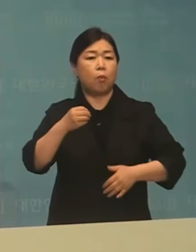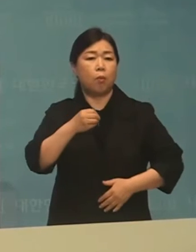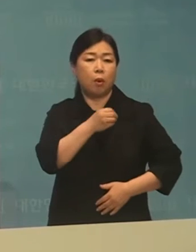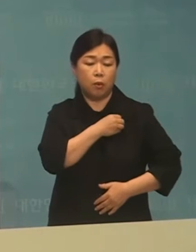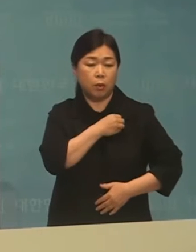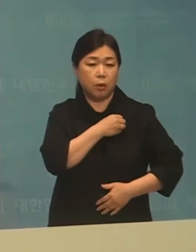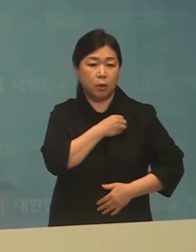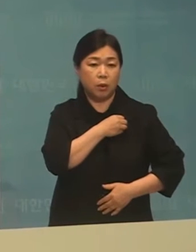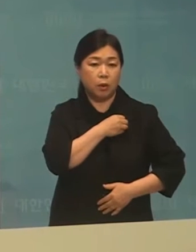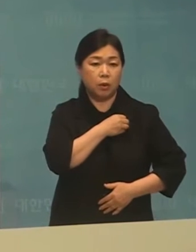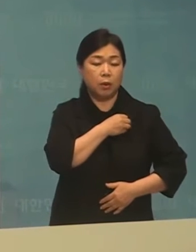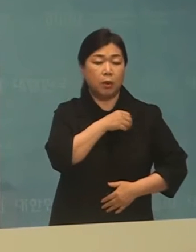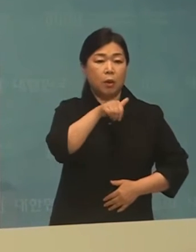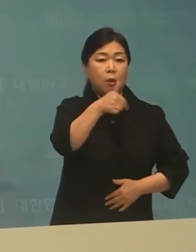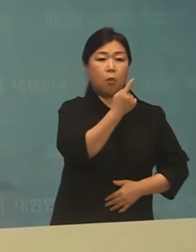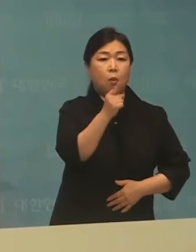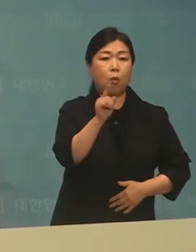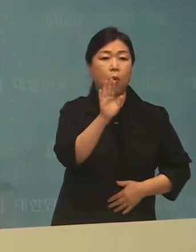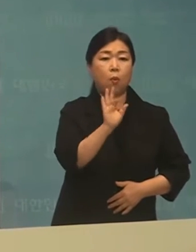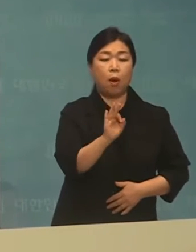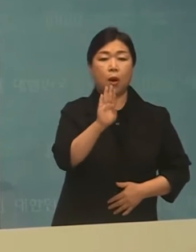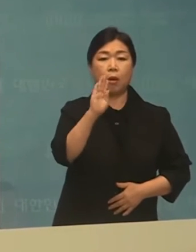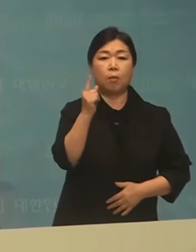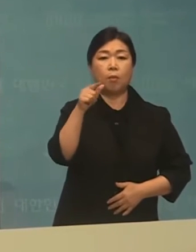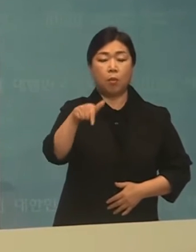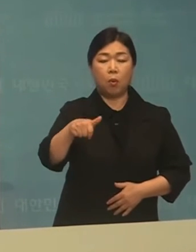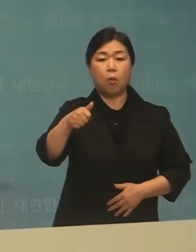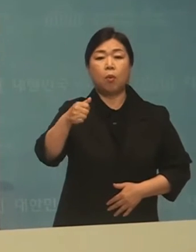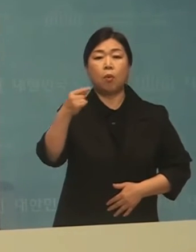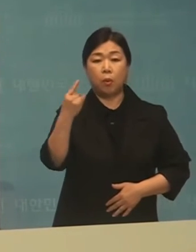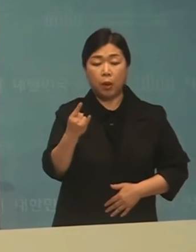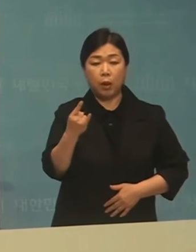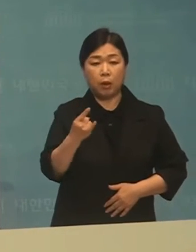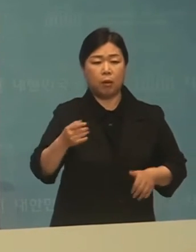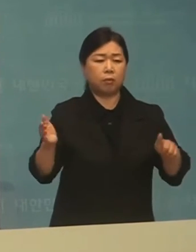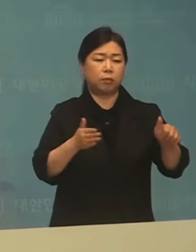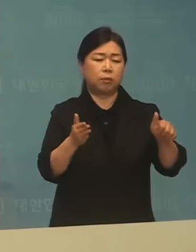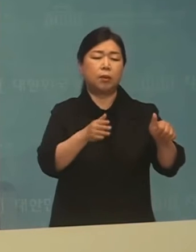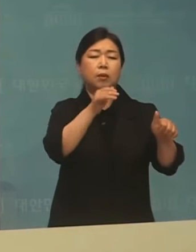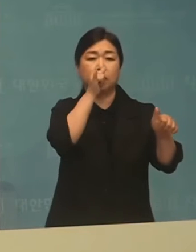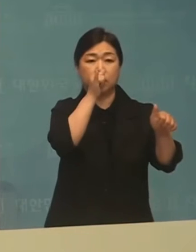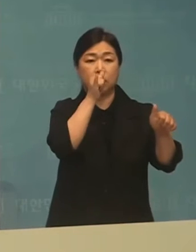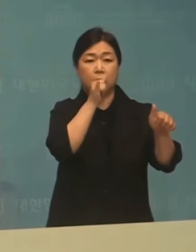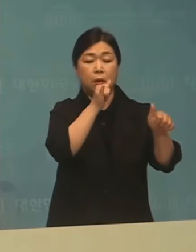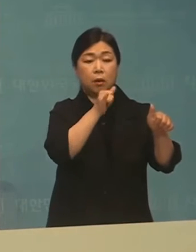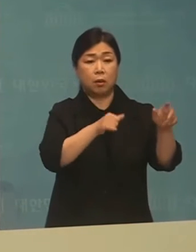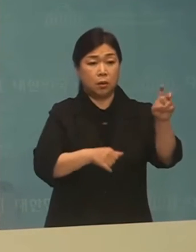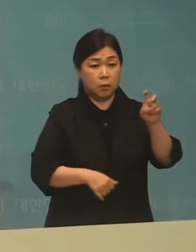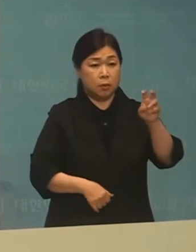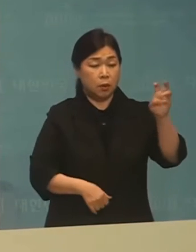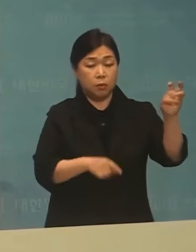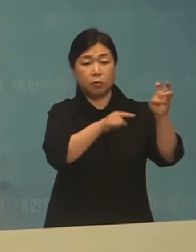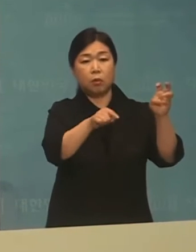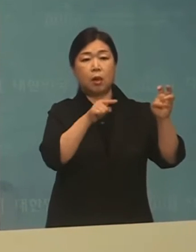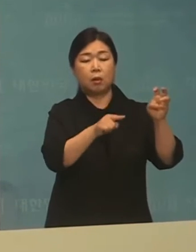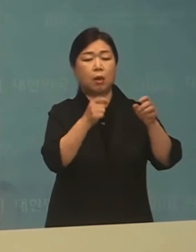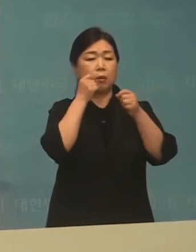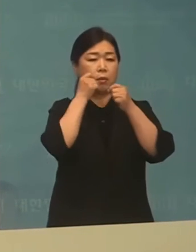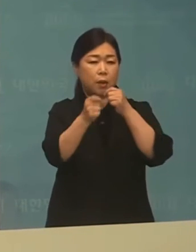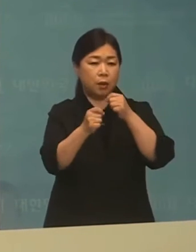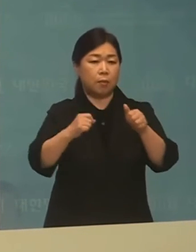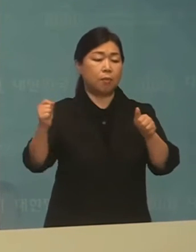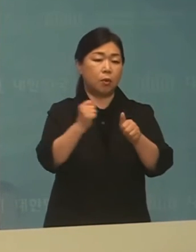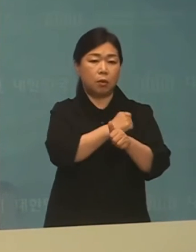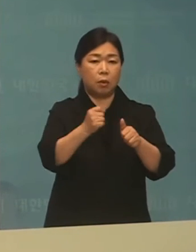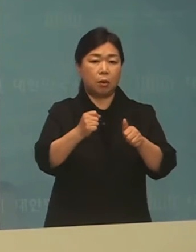있습니다. 그 중에는 사기, 폭력, 비리 등으로 징계나 면징을 당한